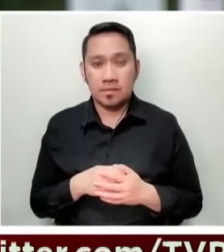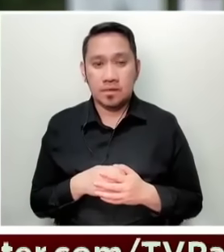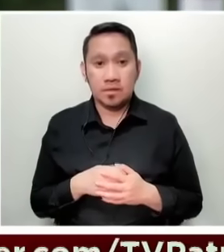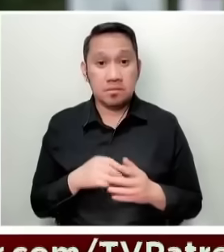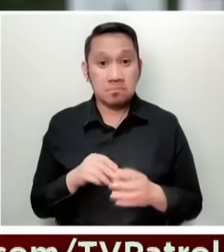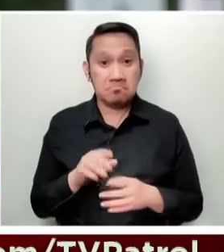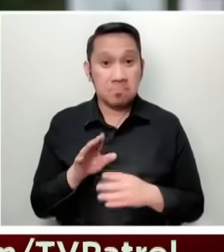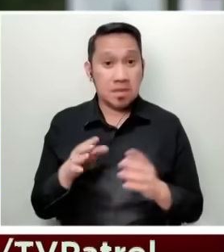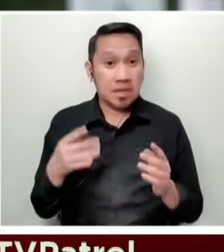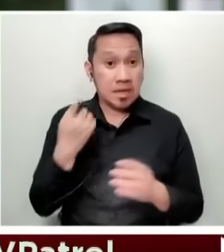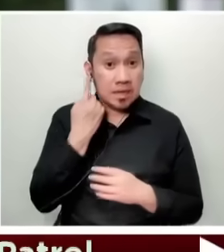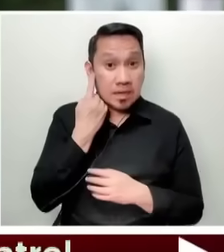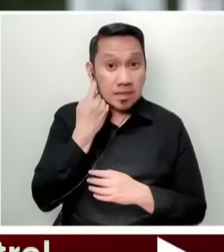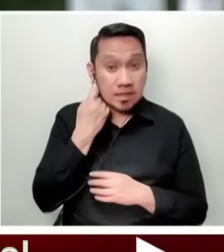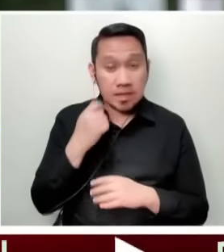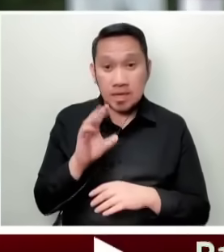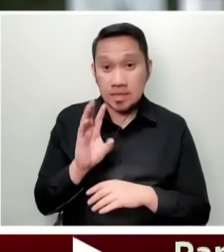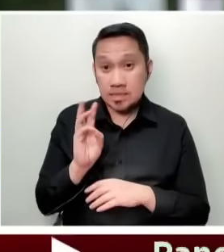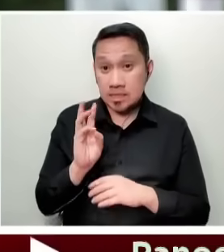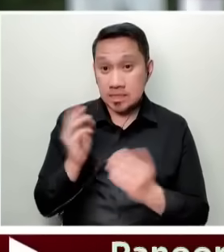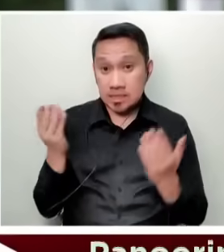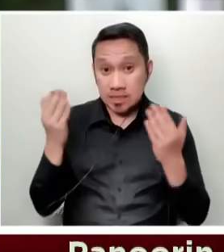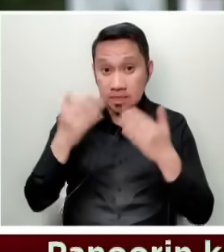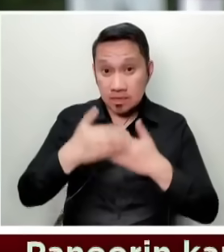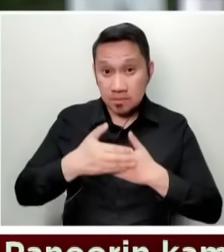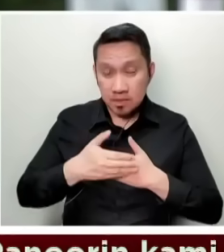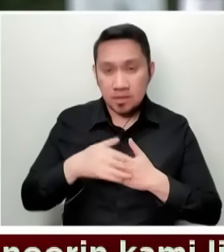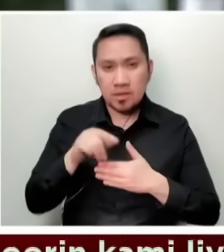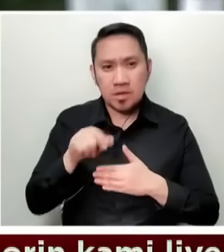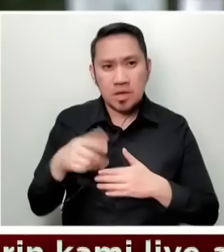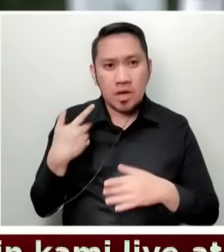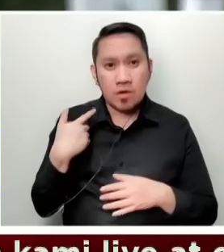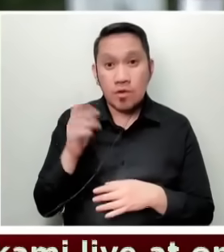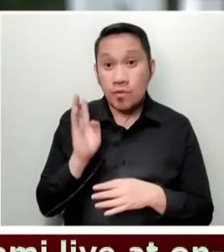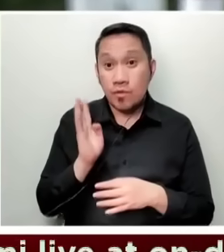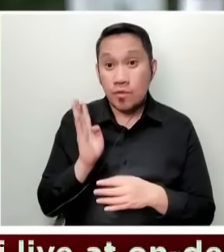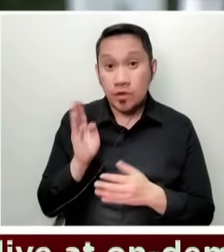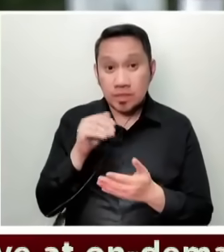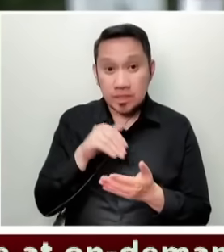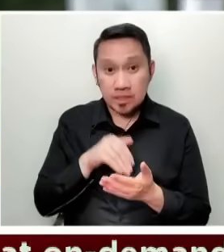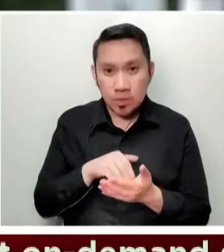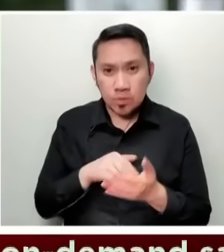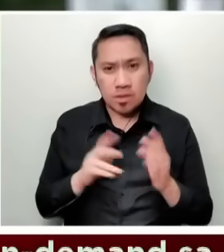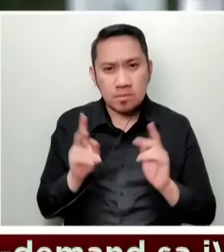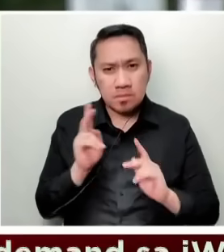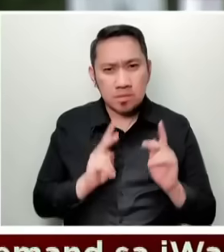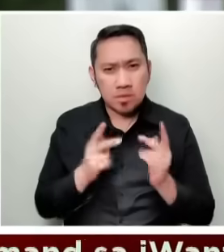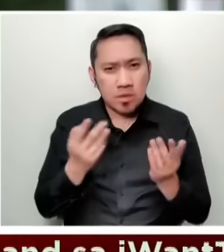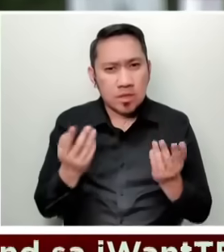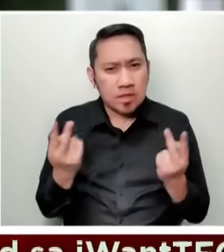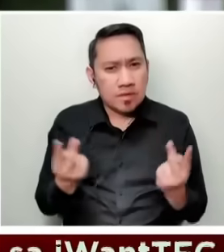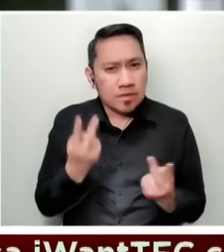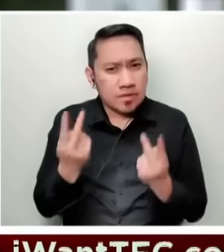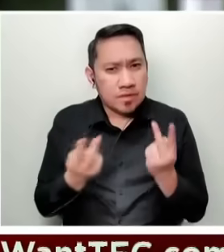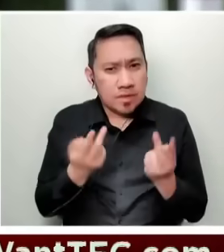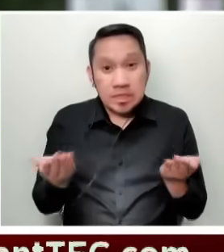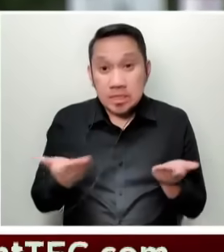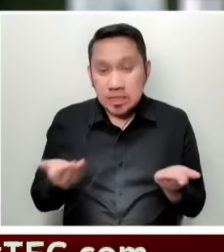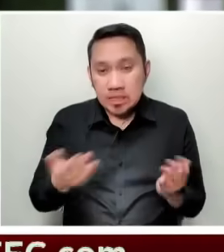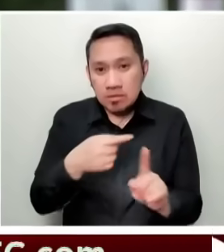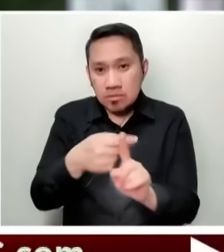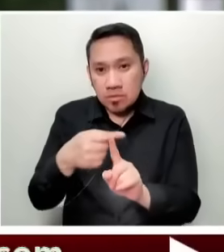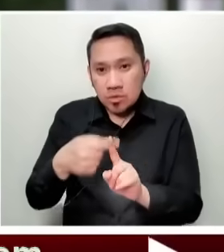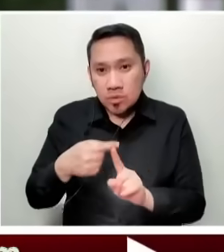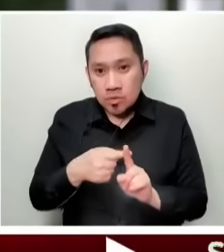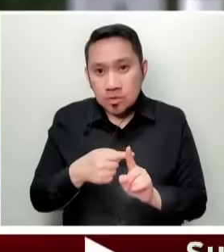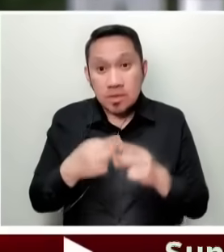Kabayan, hanggang kaninang alas 6 ng gabi ay umabot na sa halos 40,000 yung mga dumalaw dito sa libingan ng mga bayani. Ayon